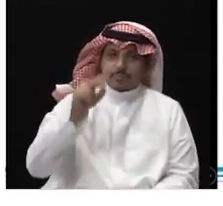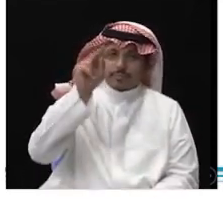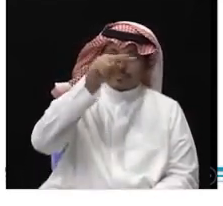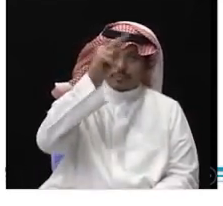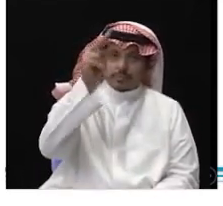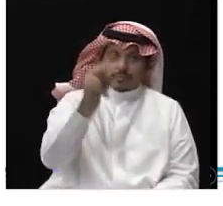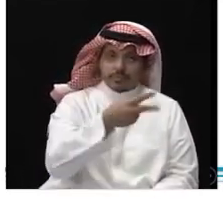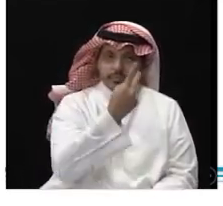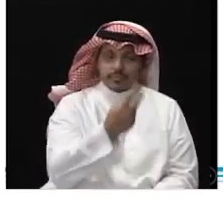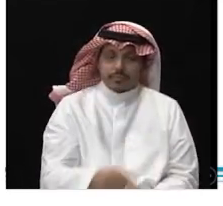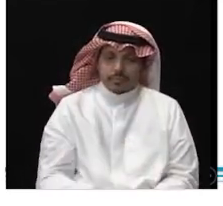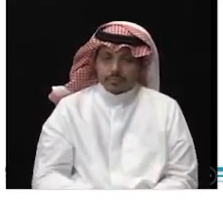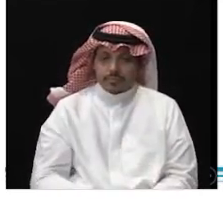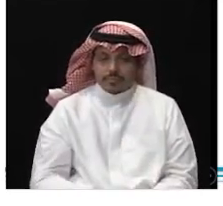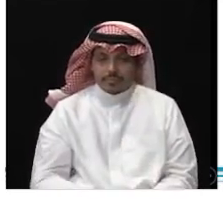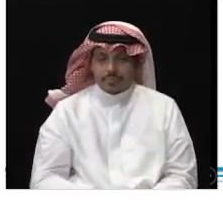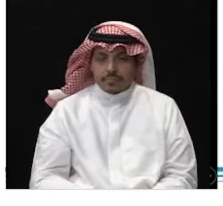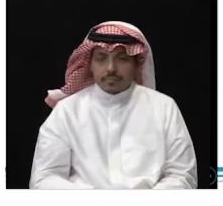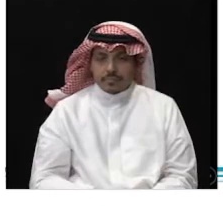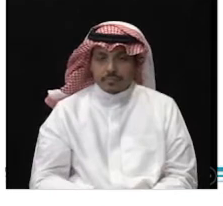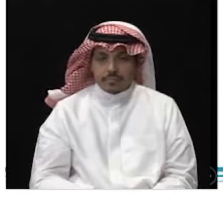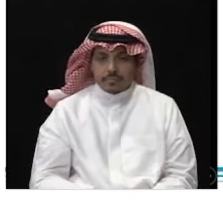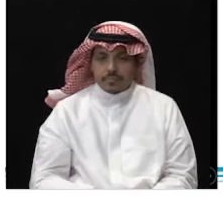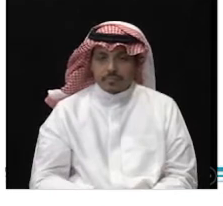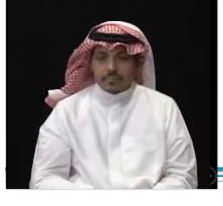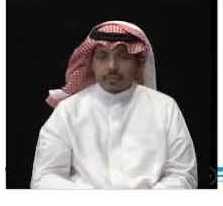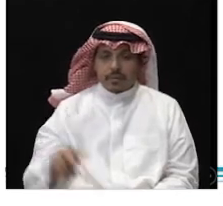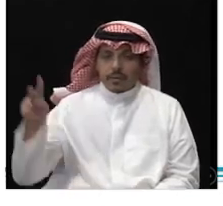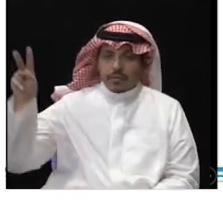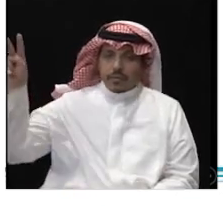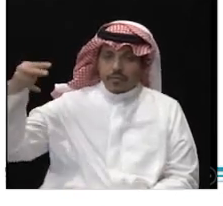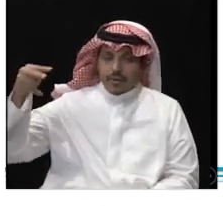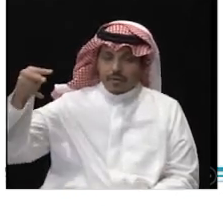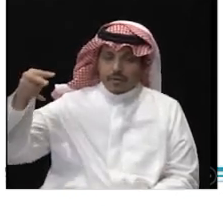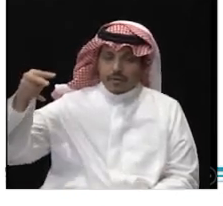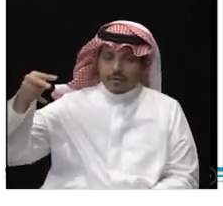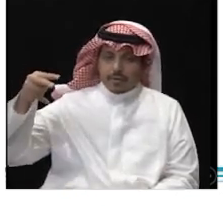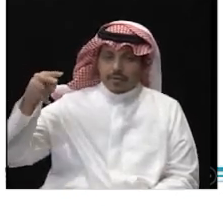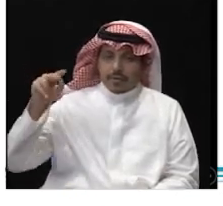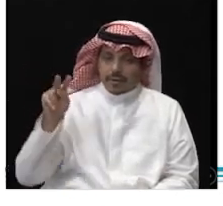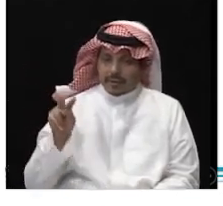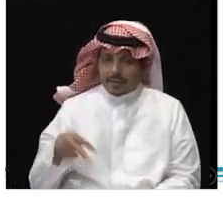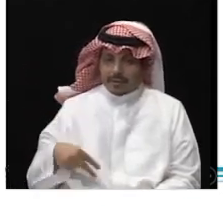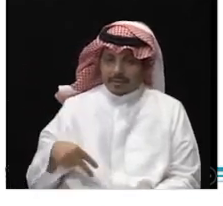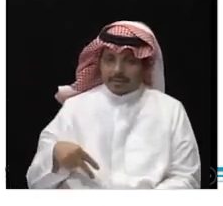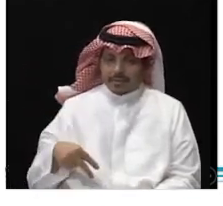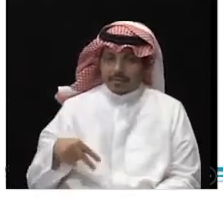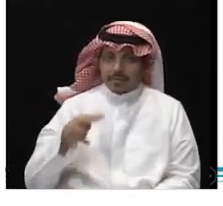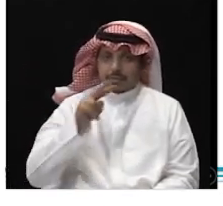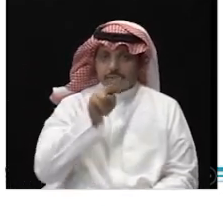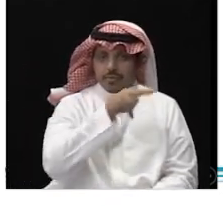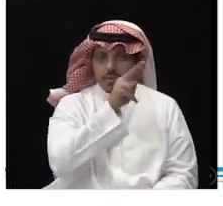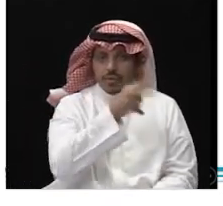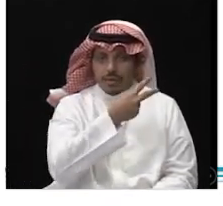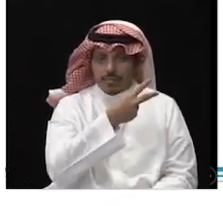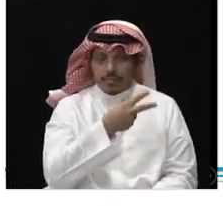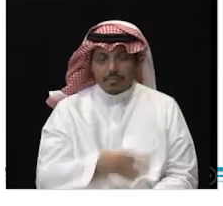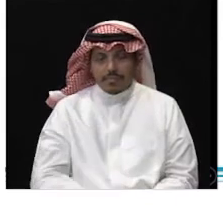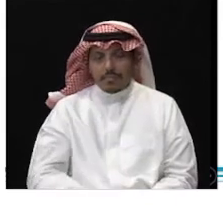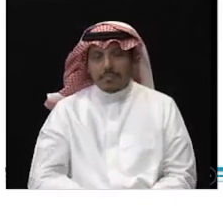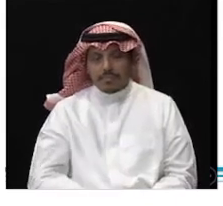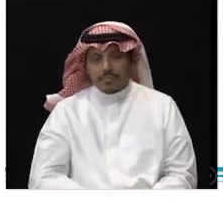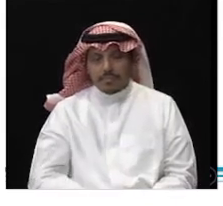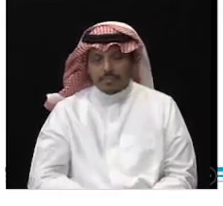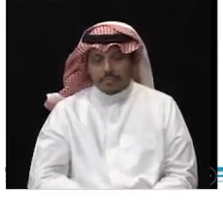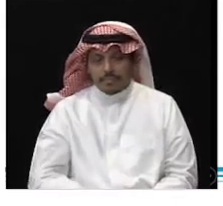كسرتان، ضمتان. إذا تنوين فتح، تنوين كسر، تنوين ضم،